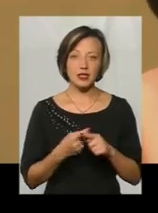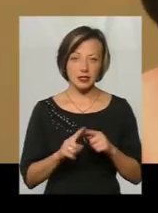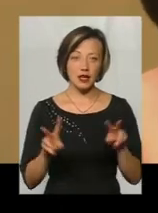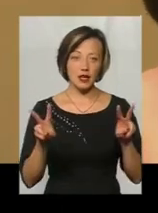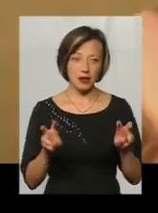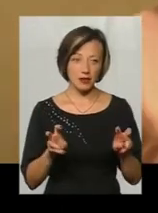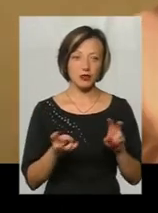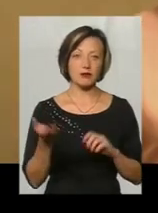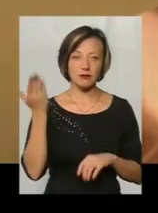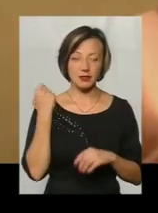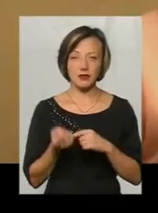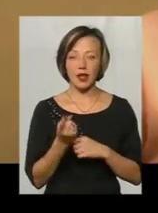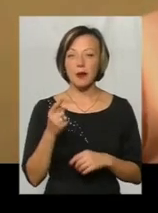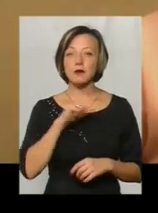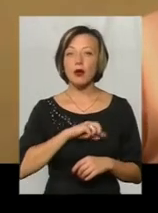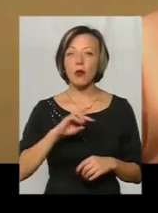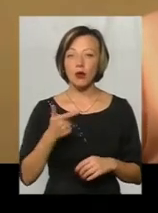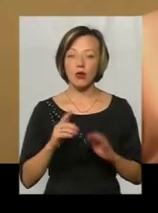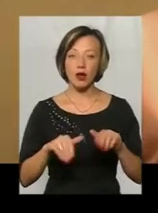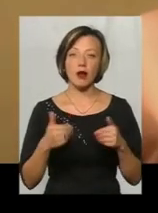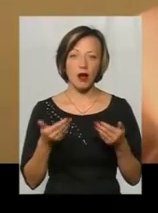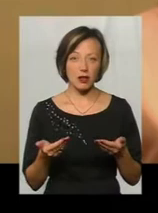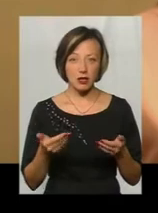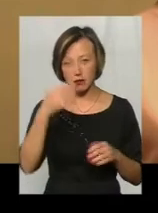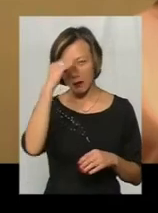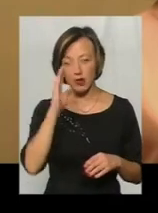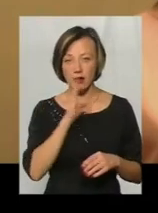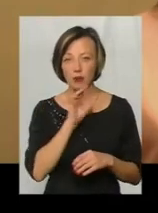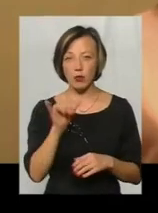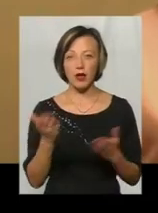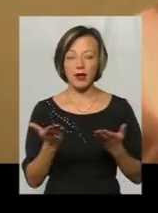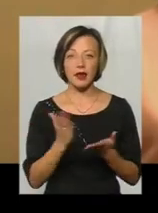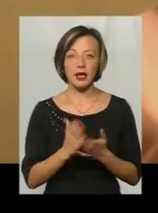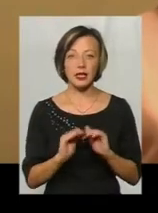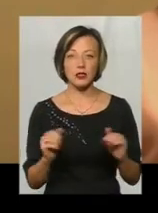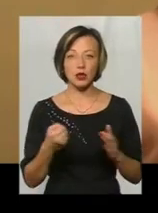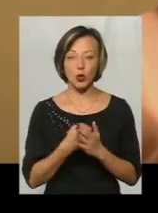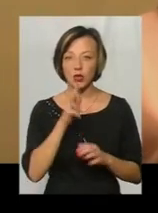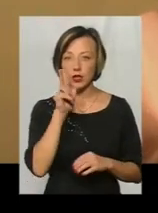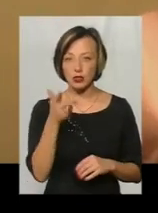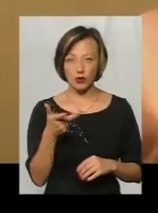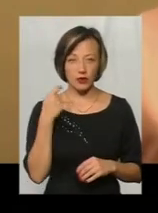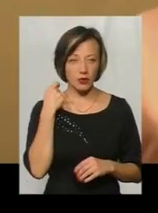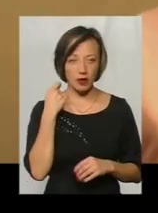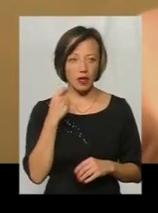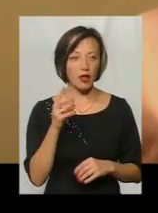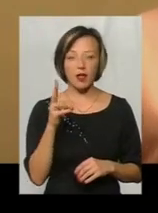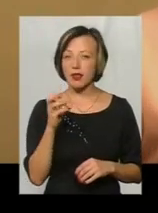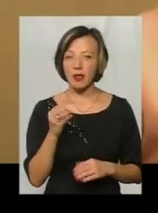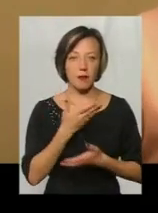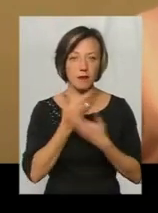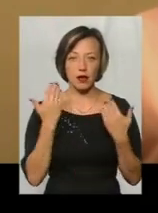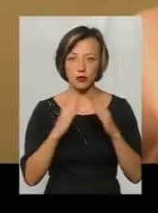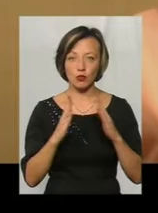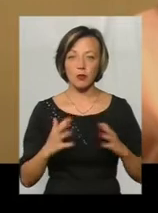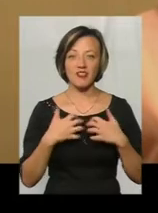йдуть звідти. Взагалі, психологи радять батькам, в яких є дітки до 3-річного віку, не заводити вдома тварину,